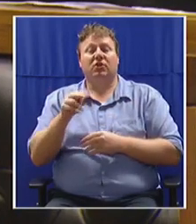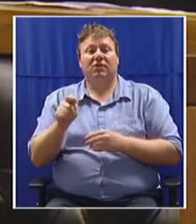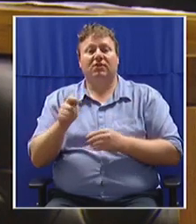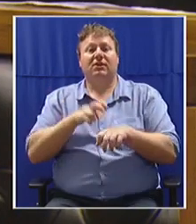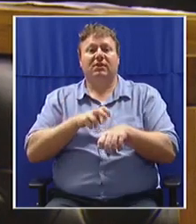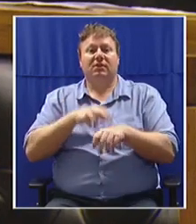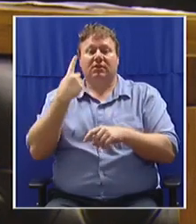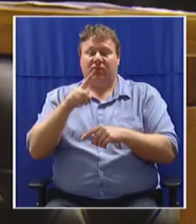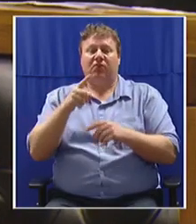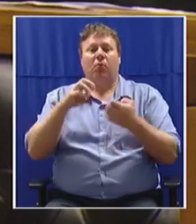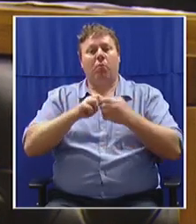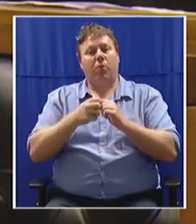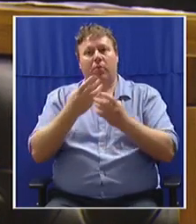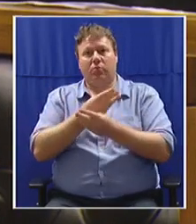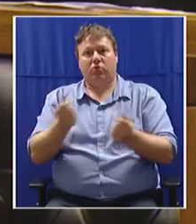sikwenze futhi masinyane.